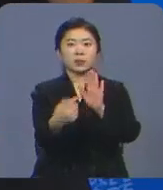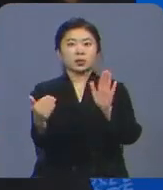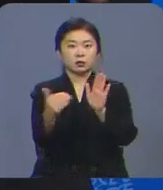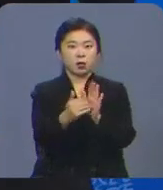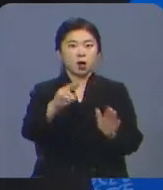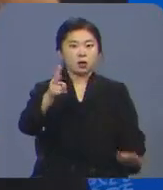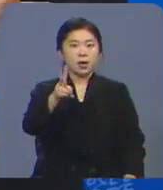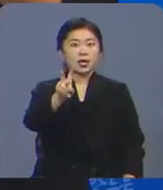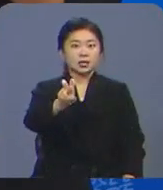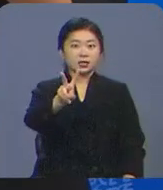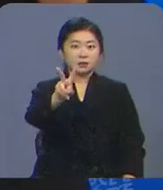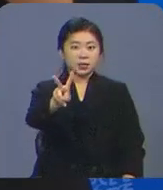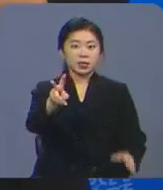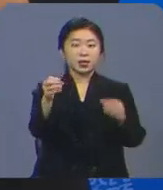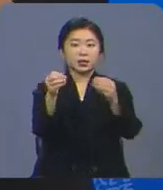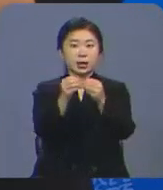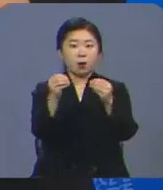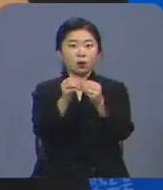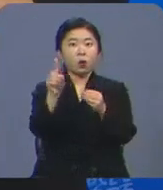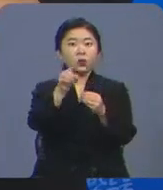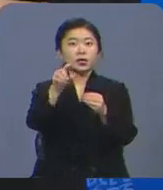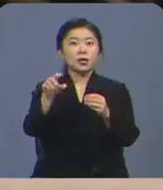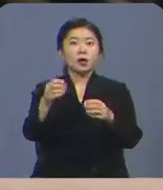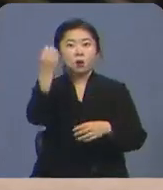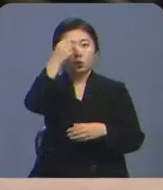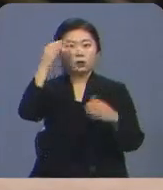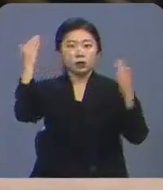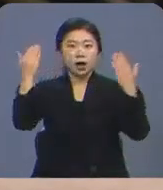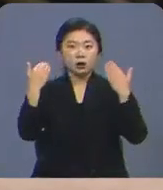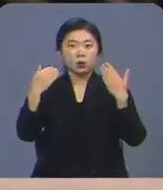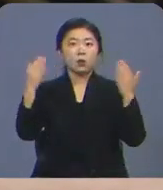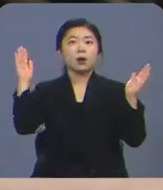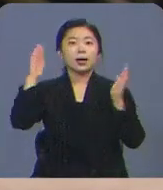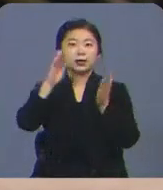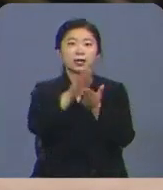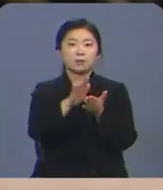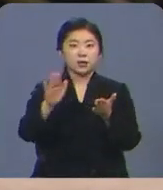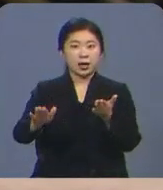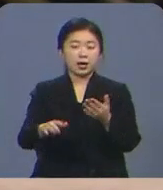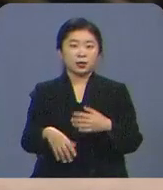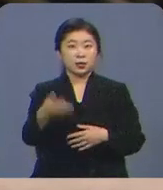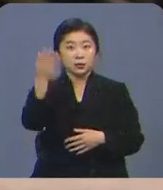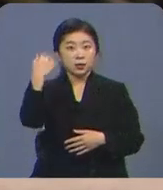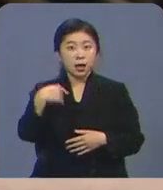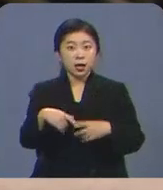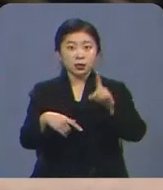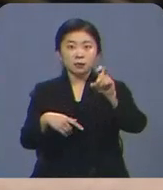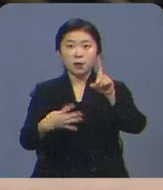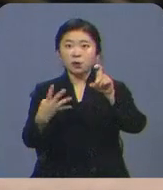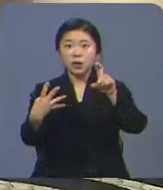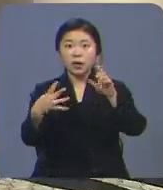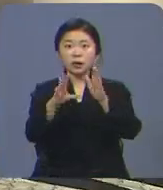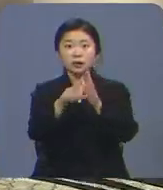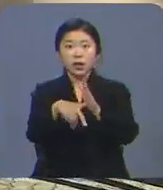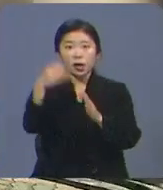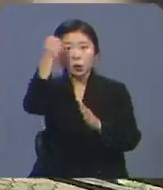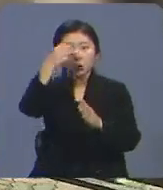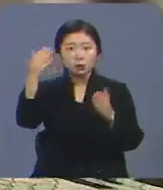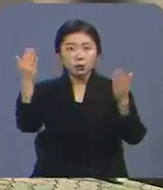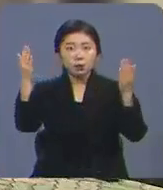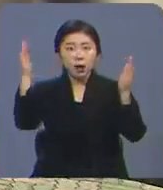222번은 창원 고등학교 학생입니다. 지난 4일 창원에서 고등학생 확진자가 또 발생해 해당